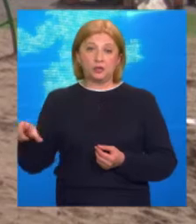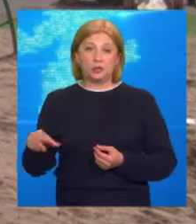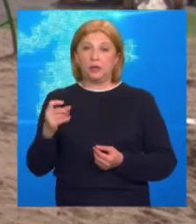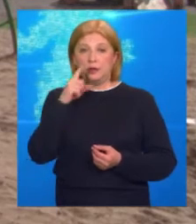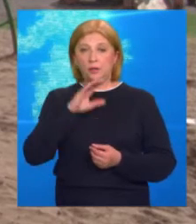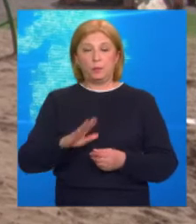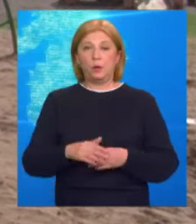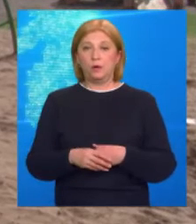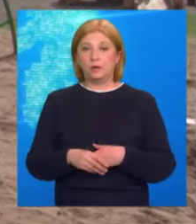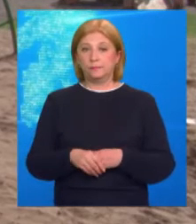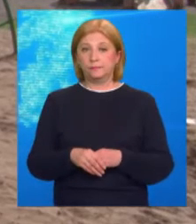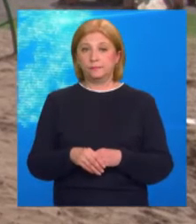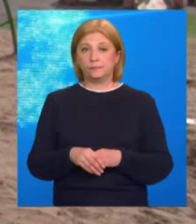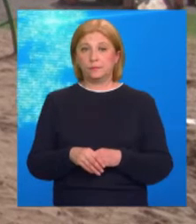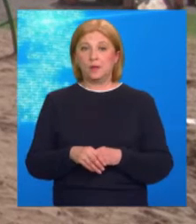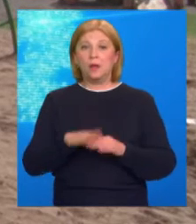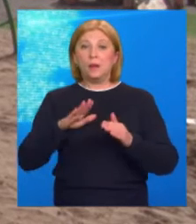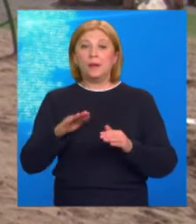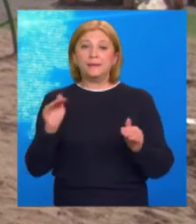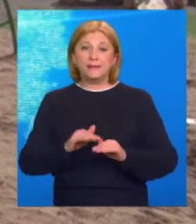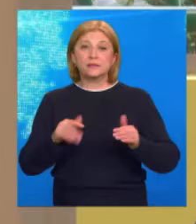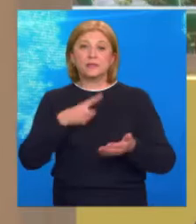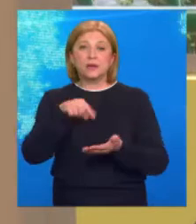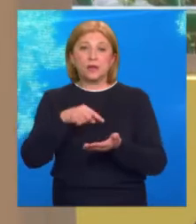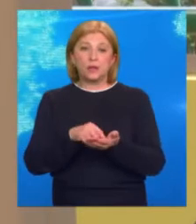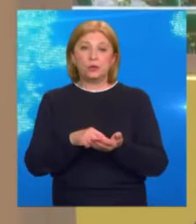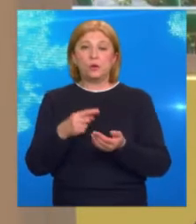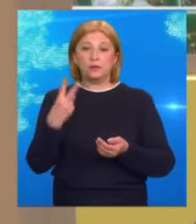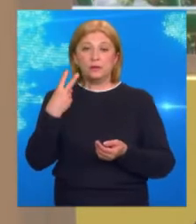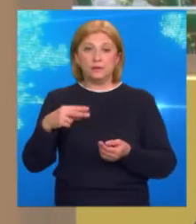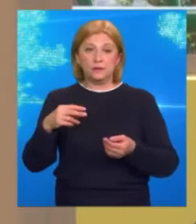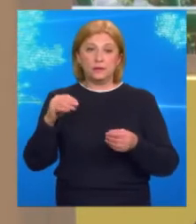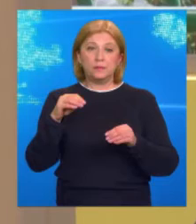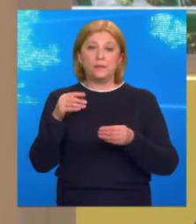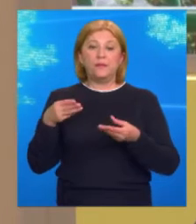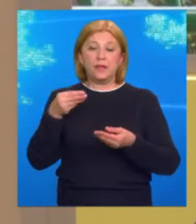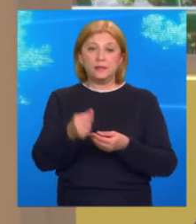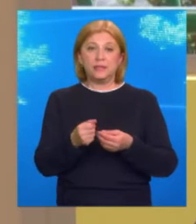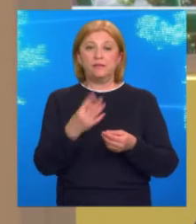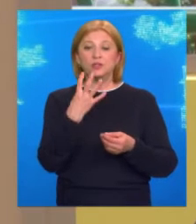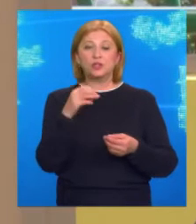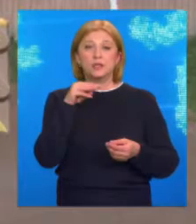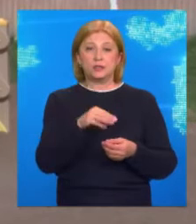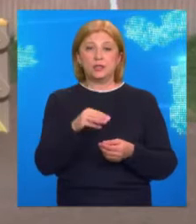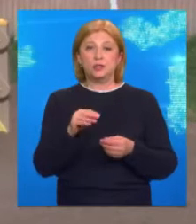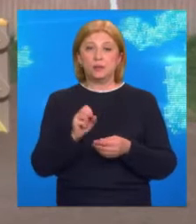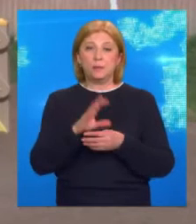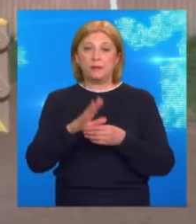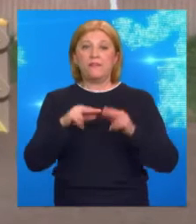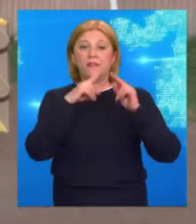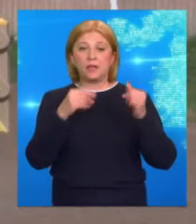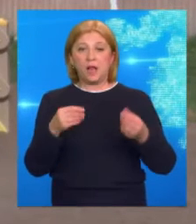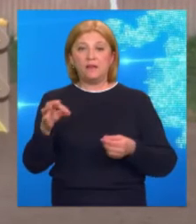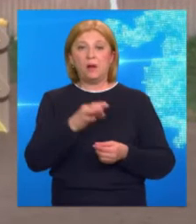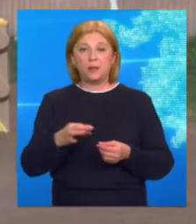неплохо. Если городок установили на условиях 20% софинансирования, 400 тысяч рублей направили из федерального